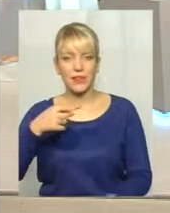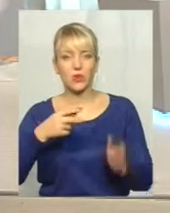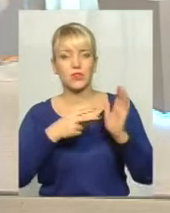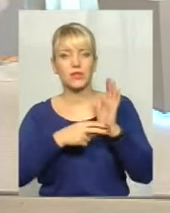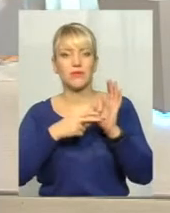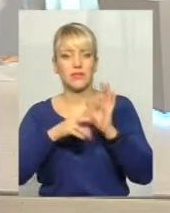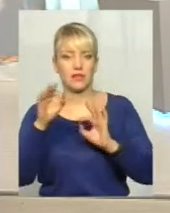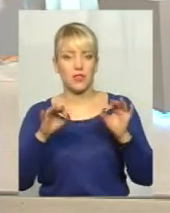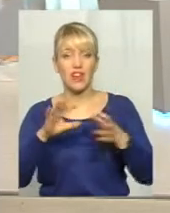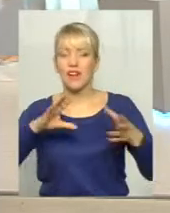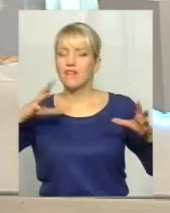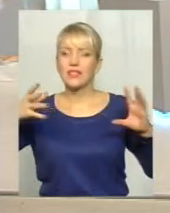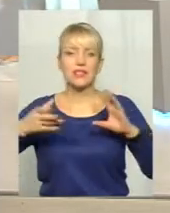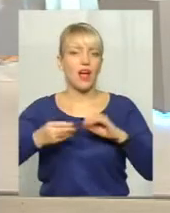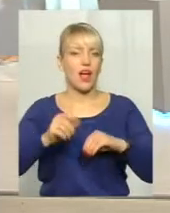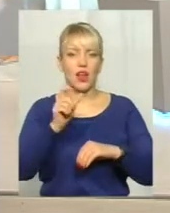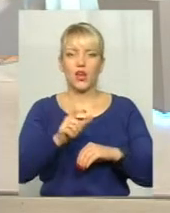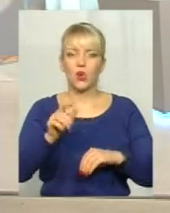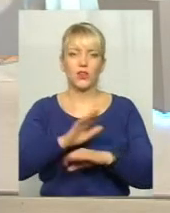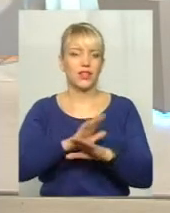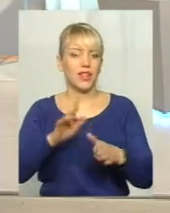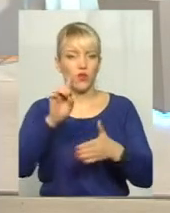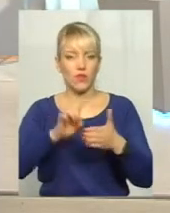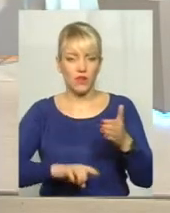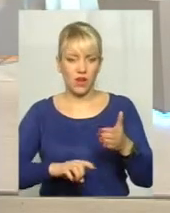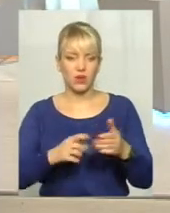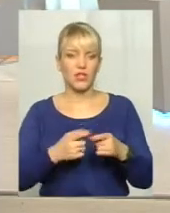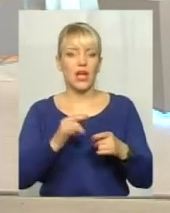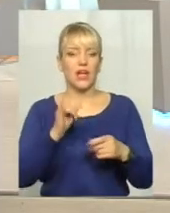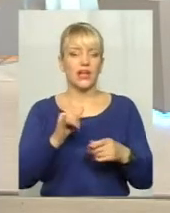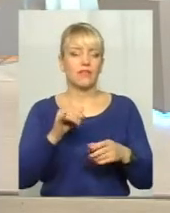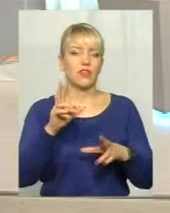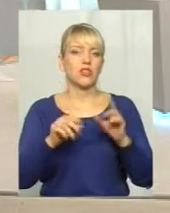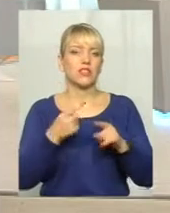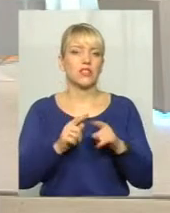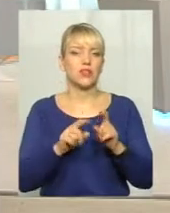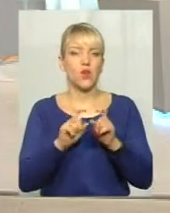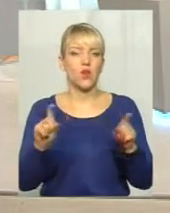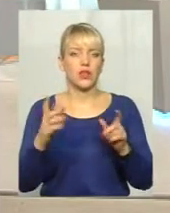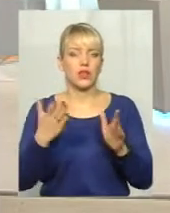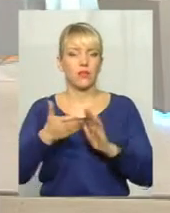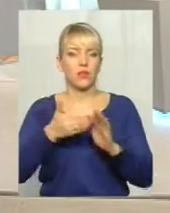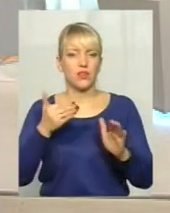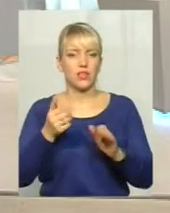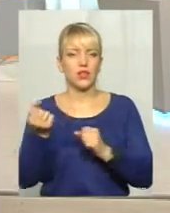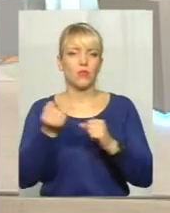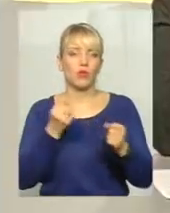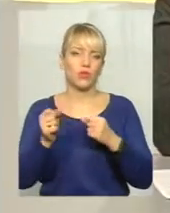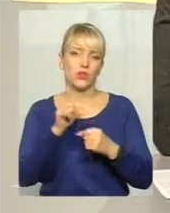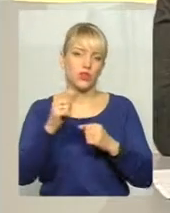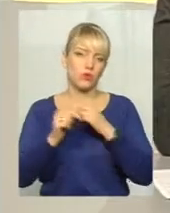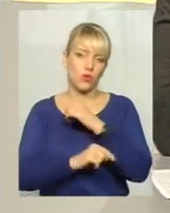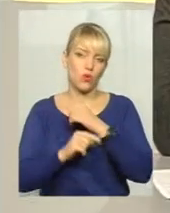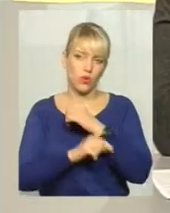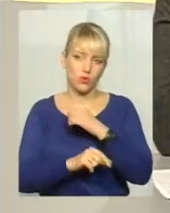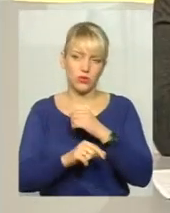НАЗК взагалі не довіряють, да? Хоча це теж ще один орган, який покликаний боротися з корупцією.